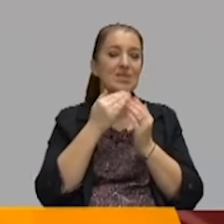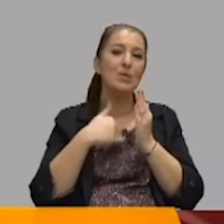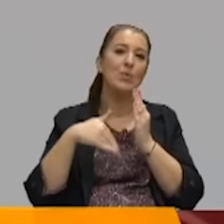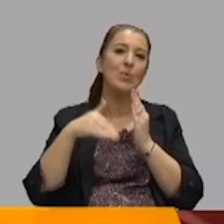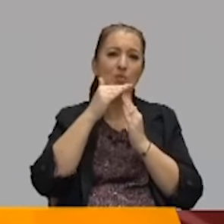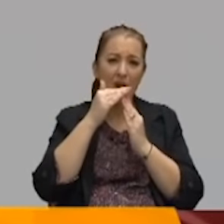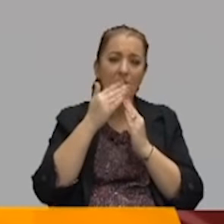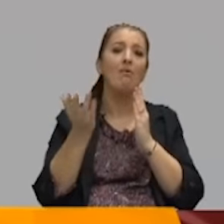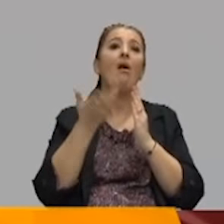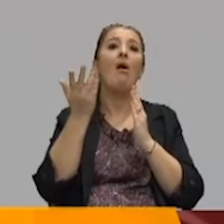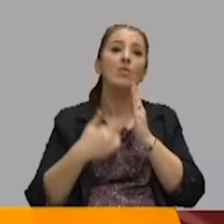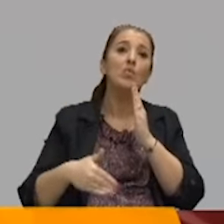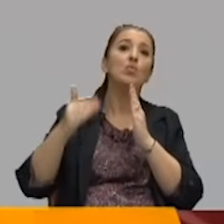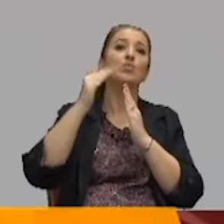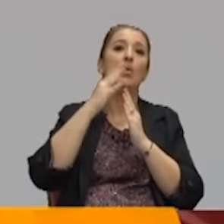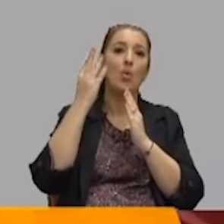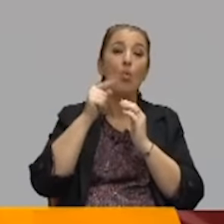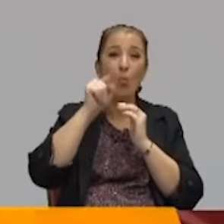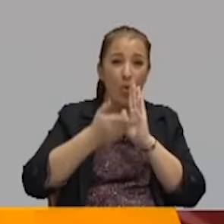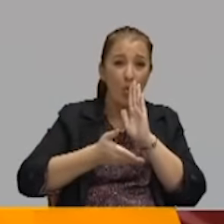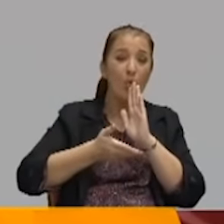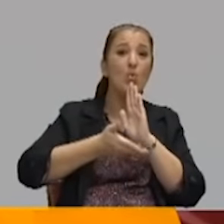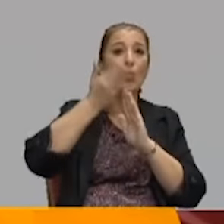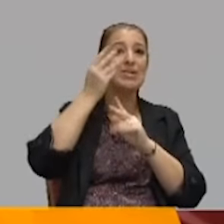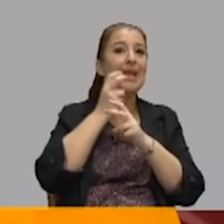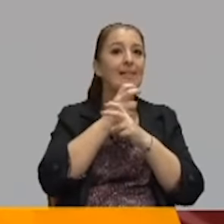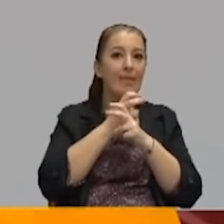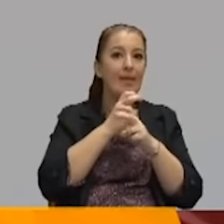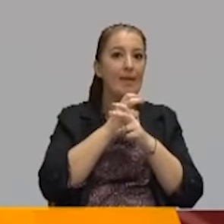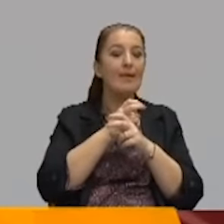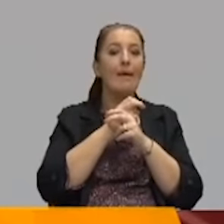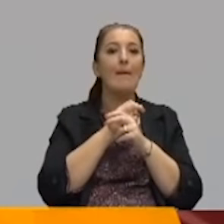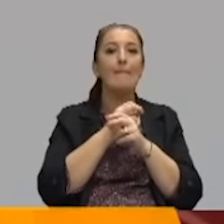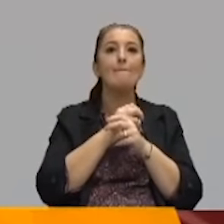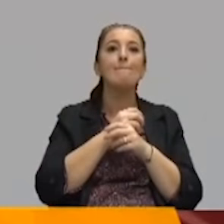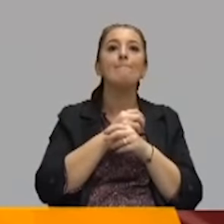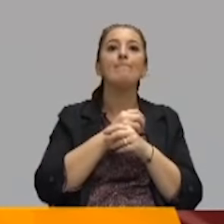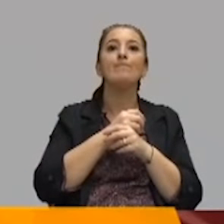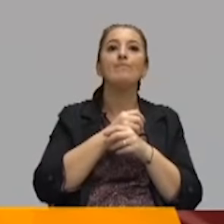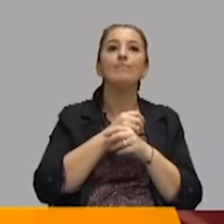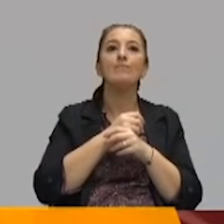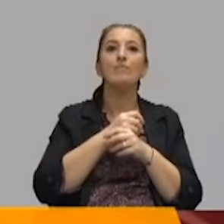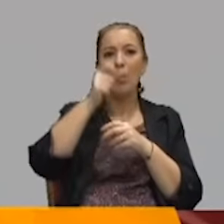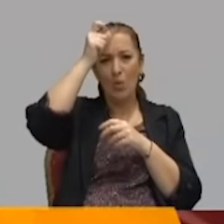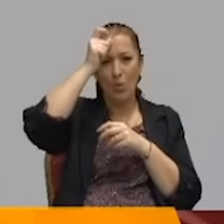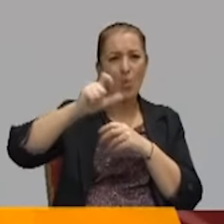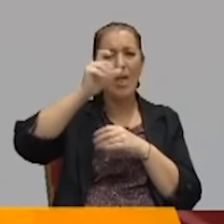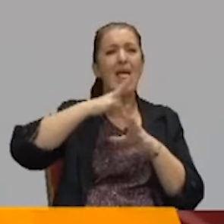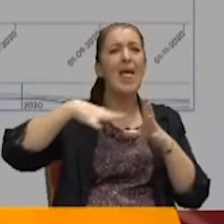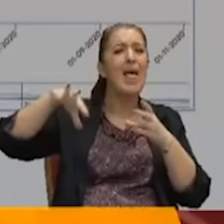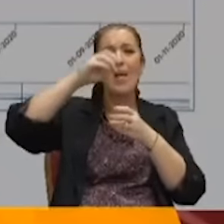yükselttikçe yükseltiyor. Bu yüksek risk ülkemizdeki tüm kurumların yurt